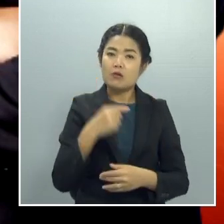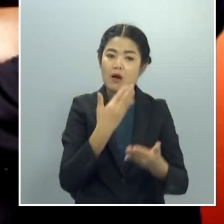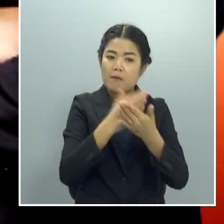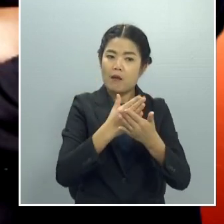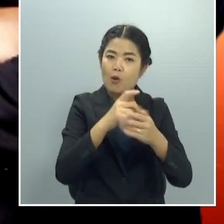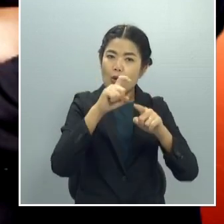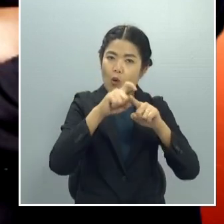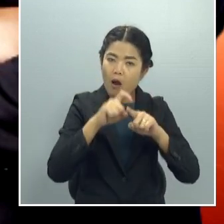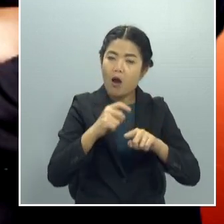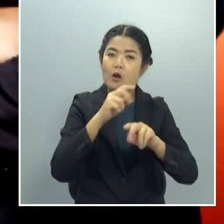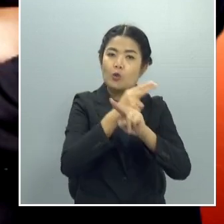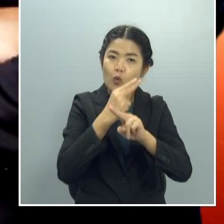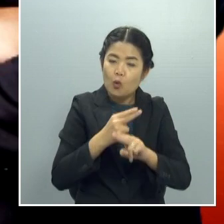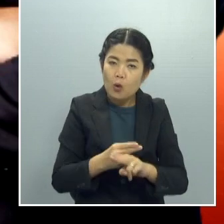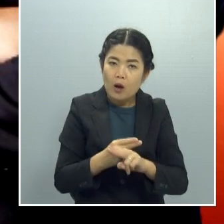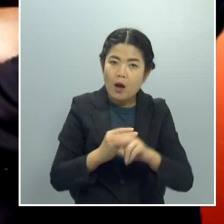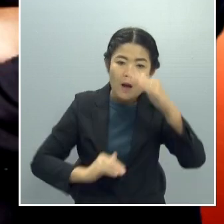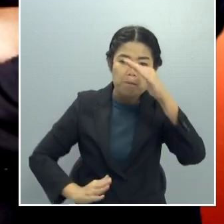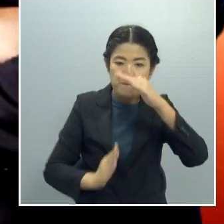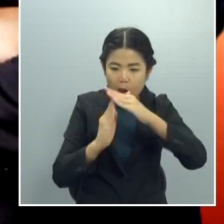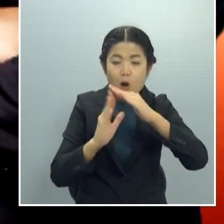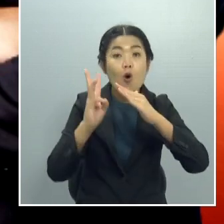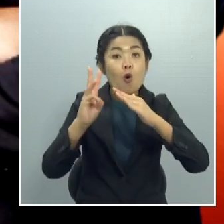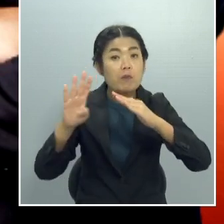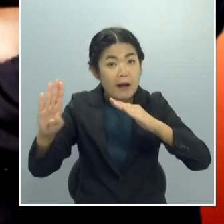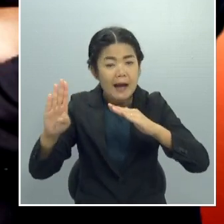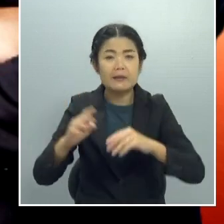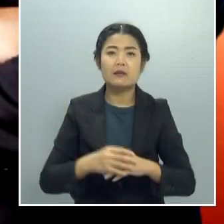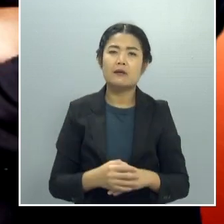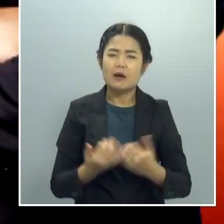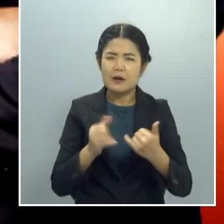ค่ะสูตรที่แพงที่สุดคือ 6บาทเศษต่อหน่วยนะคะ